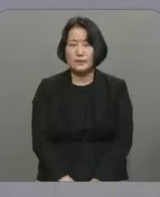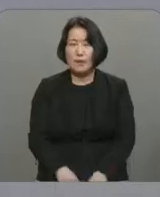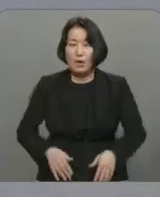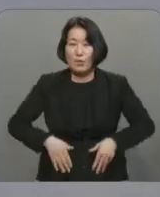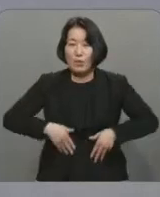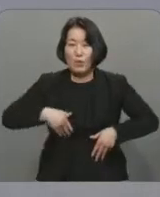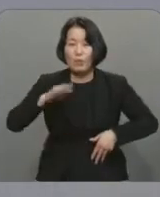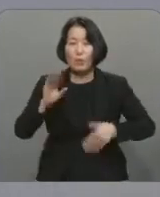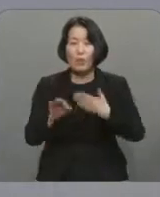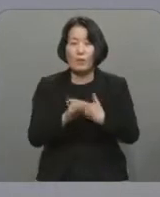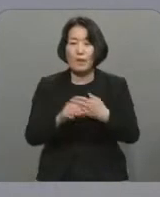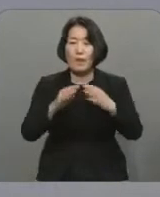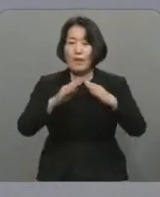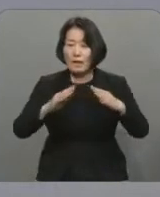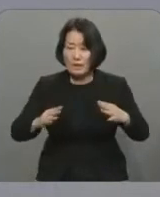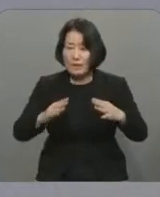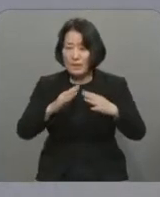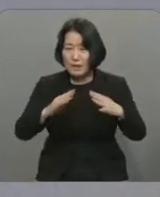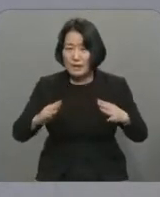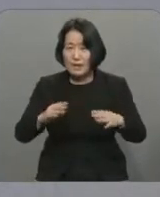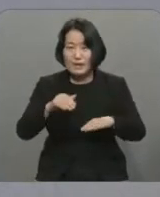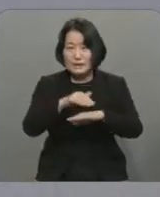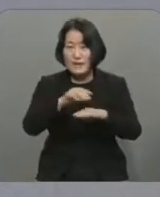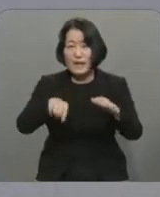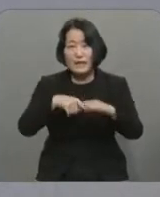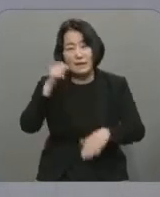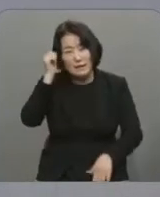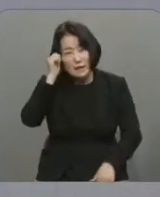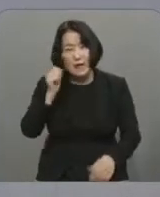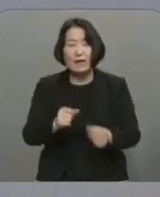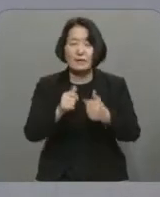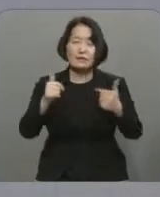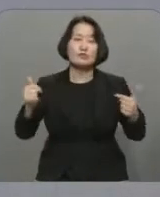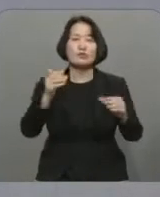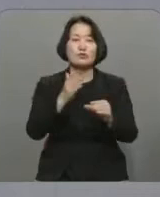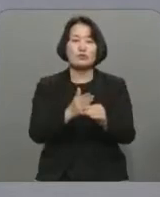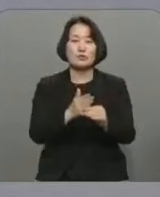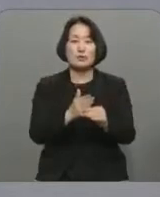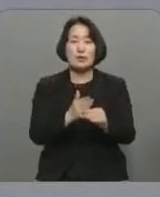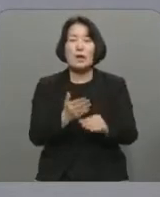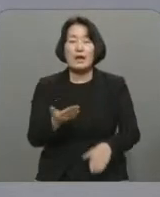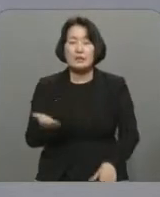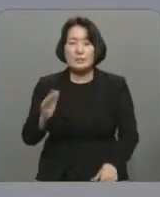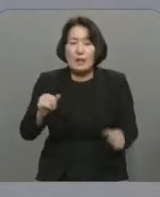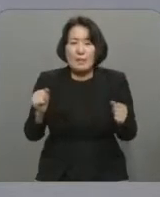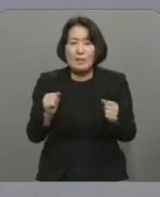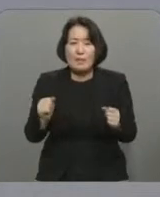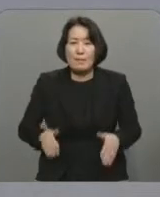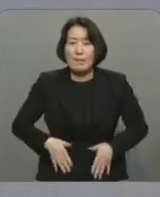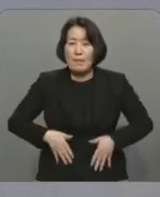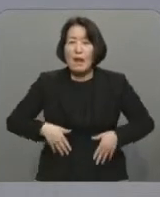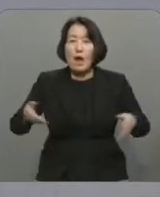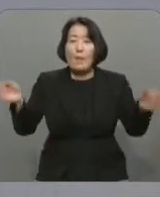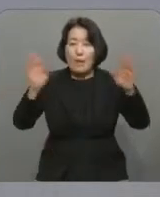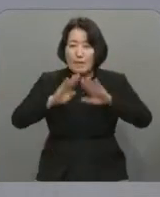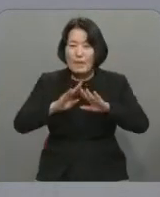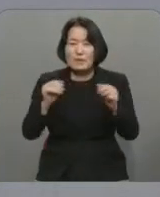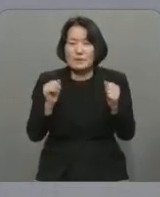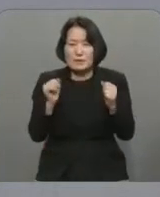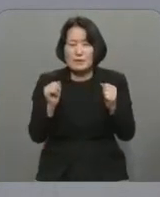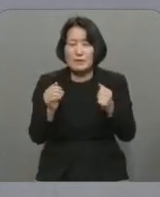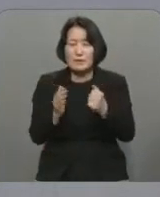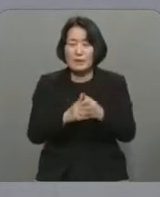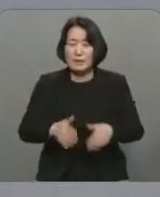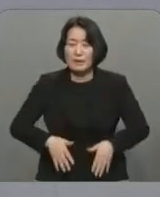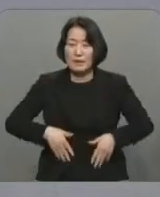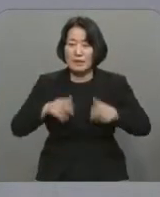봄이 되면서 캠핑이나 차박을 즐기는 사람이 급격하게 늘고 있습니다. 그런데 아직도 밤에는 날이 쌀쌀하다 보니